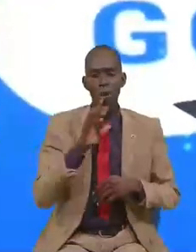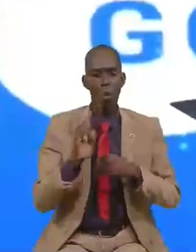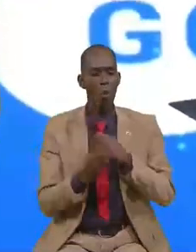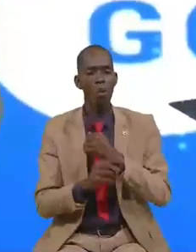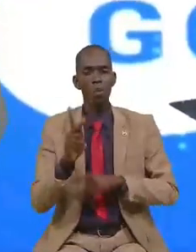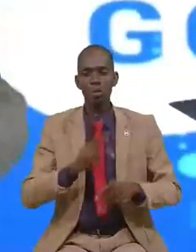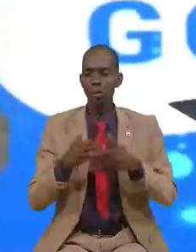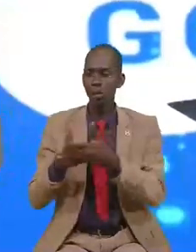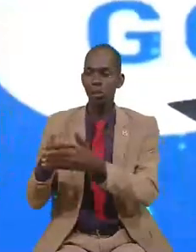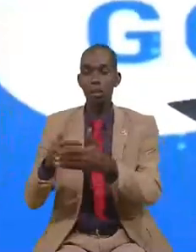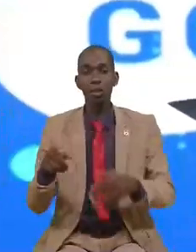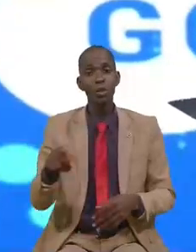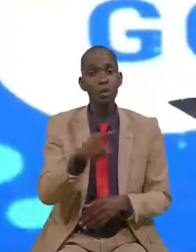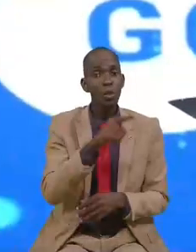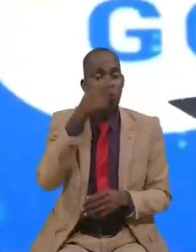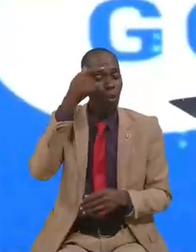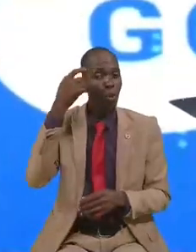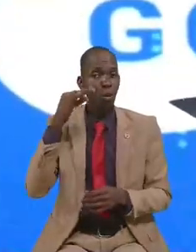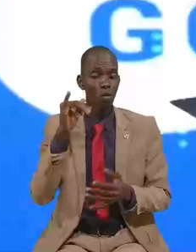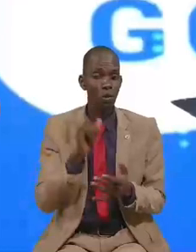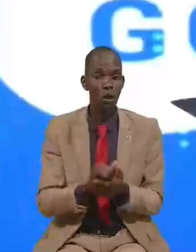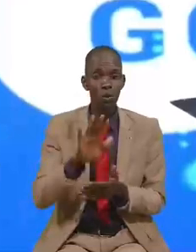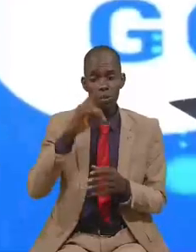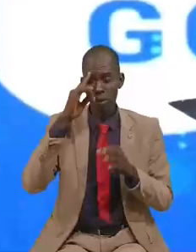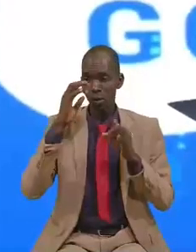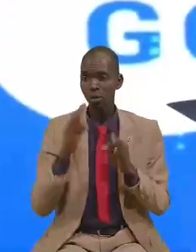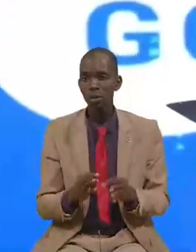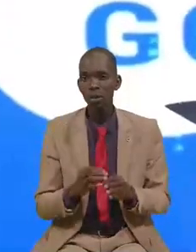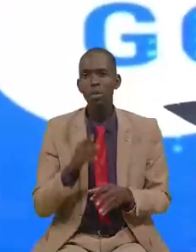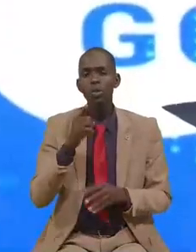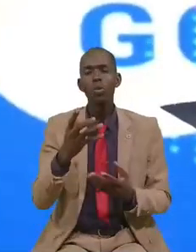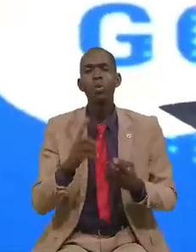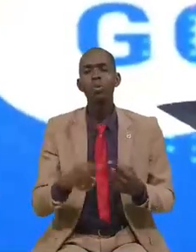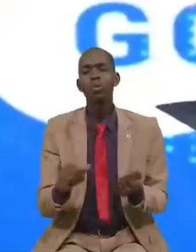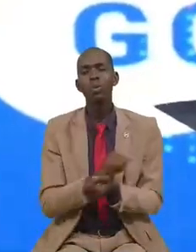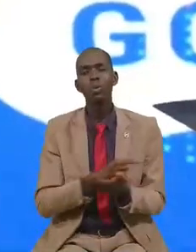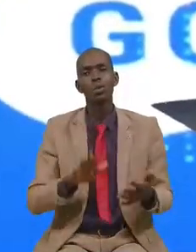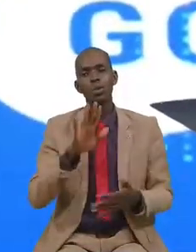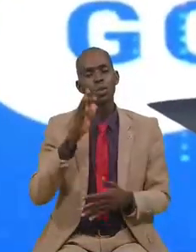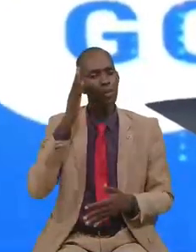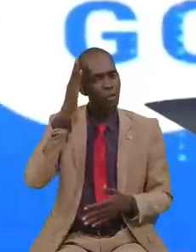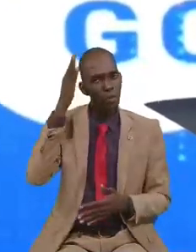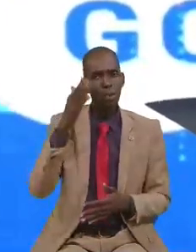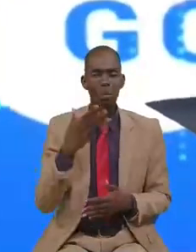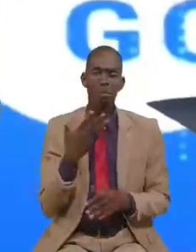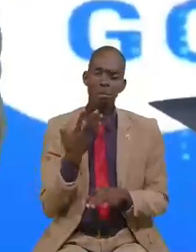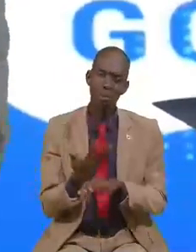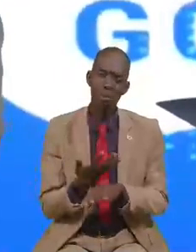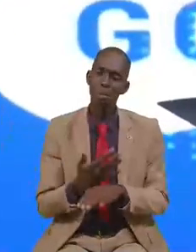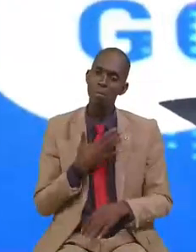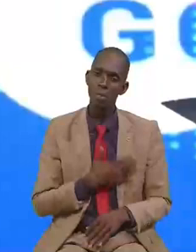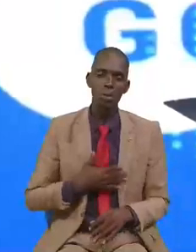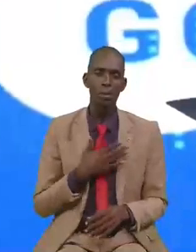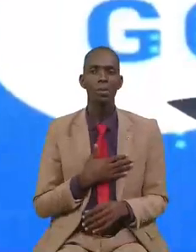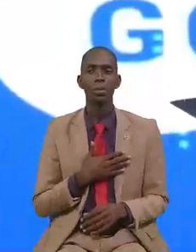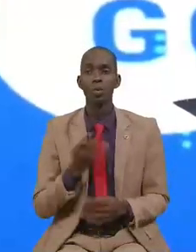là-bas. À cause de cette décision, tu veux ruiner ta carrière, s'il te plaît. Tu veux